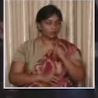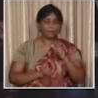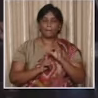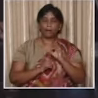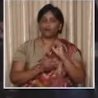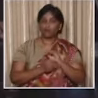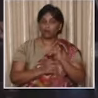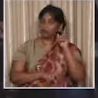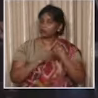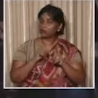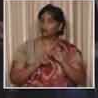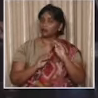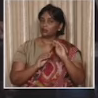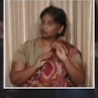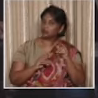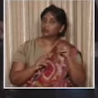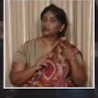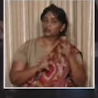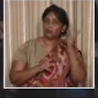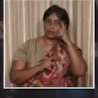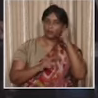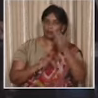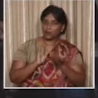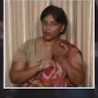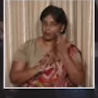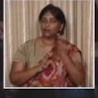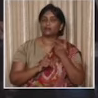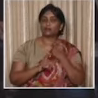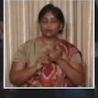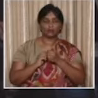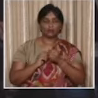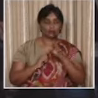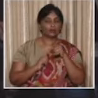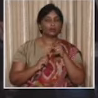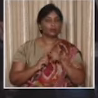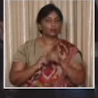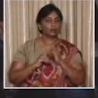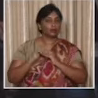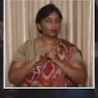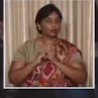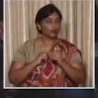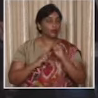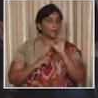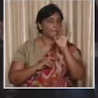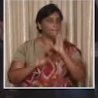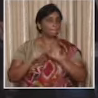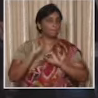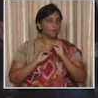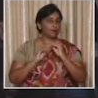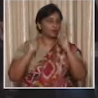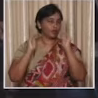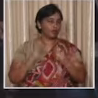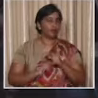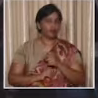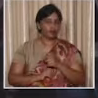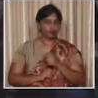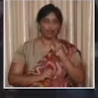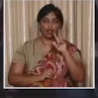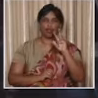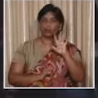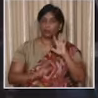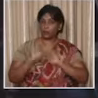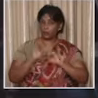පුද්ගලිකාංශයේ සේවකයන්ට යම් කිසි හෝ වැටුප් වැඩිවීමක් හෝ දීමනා වැඩිවීමක් වෙන්නේ ඒක ක්‍රියාත්මක වෙන්නේ 15%ක් වගේ පුංචි ප්‍රමාණයක්.